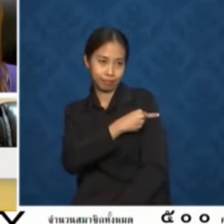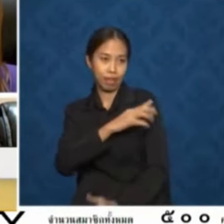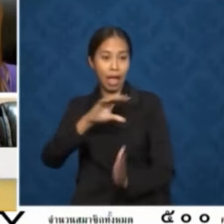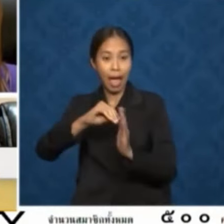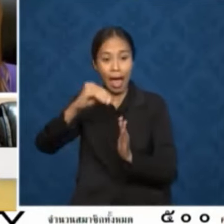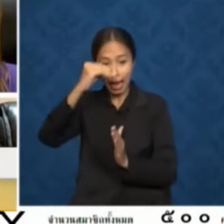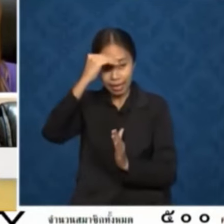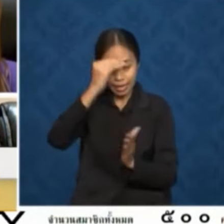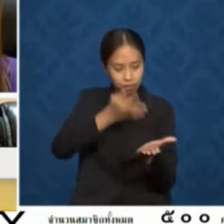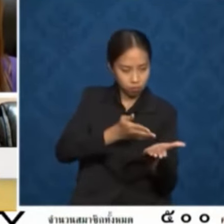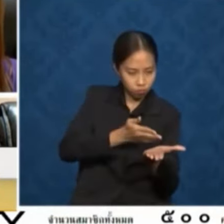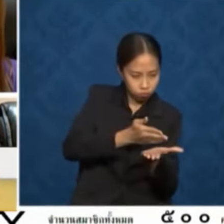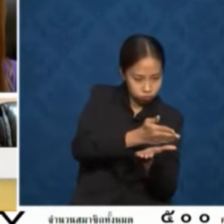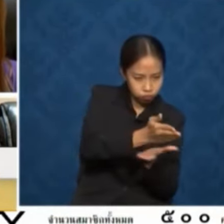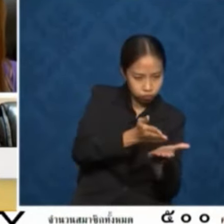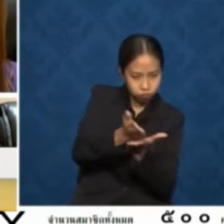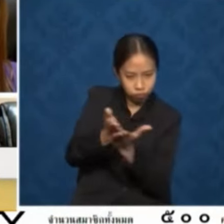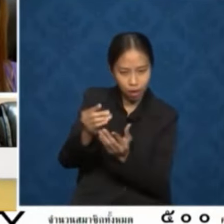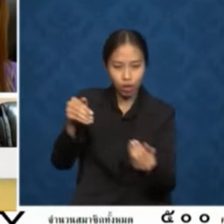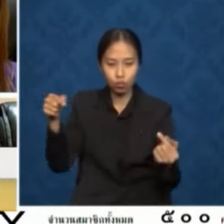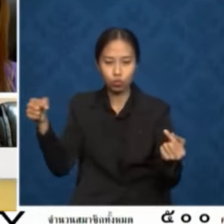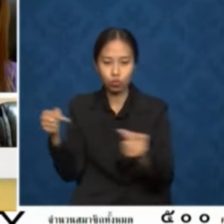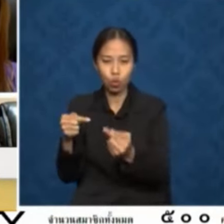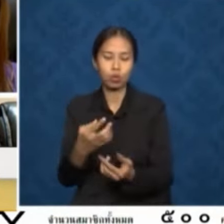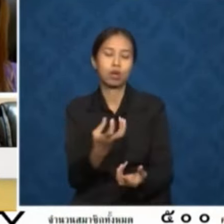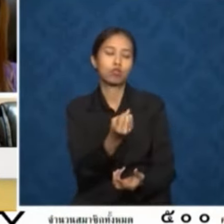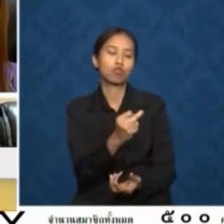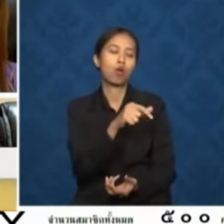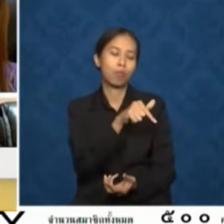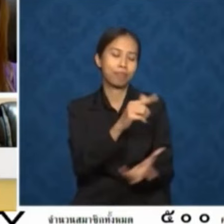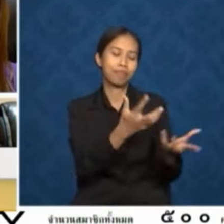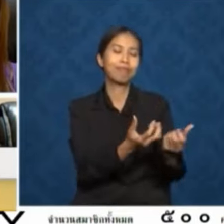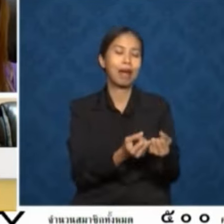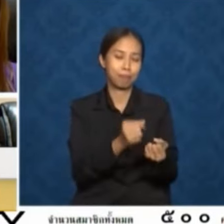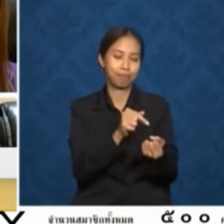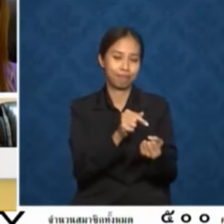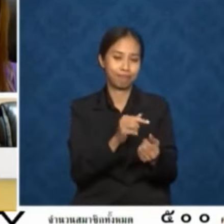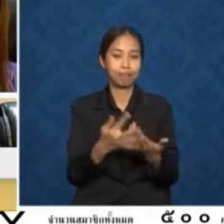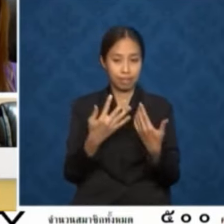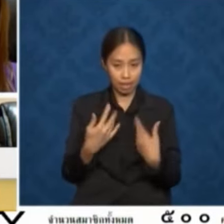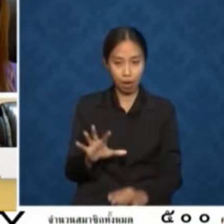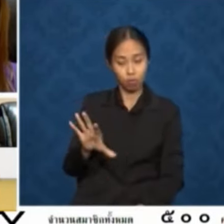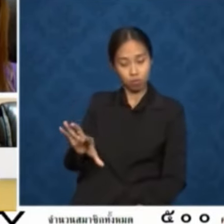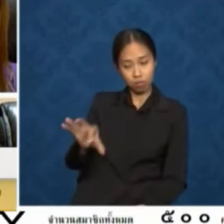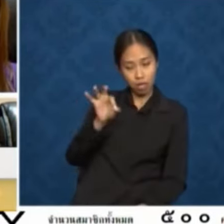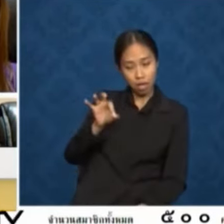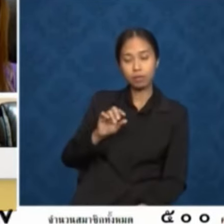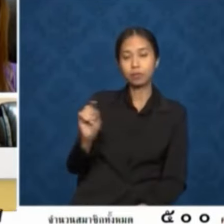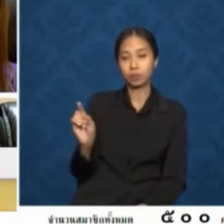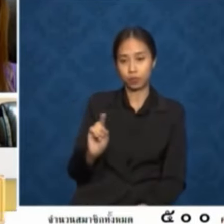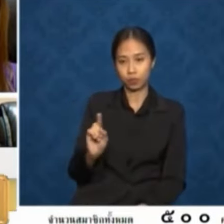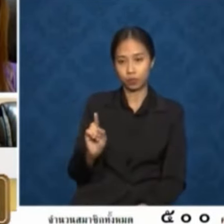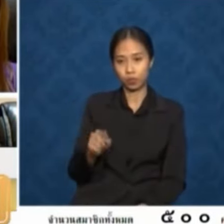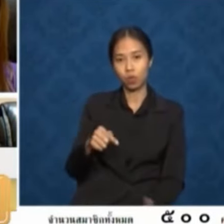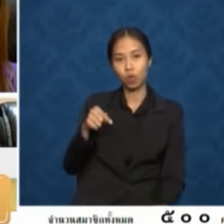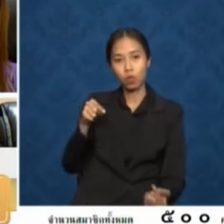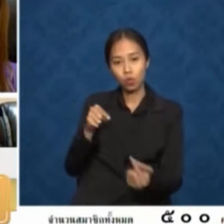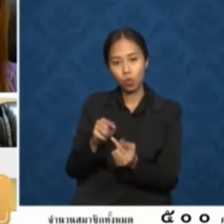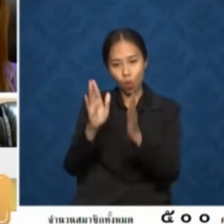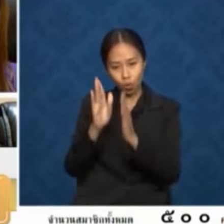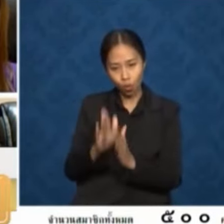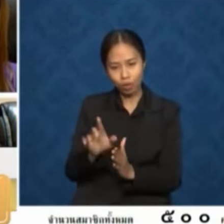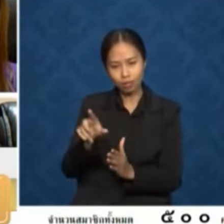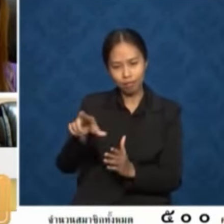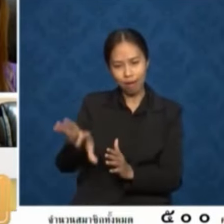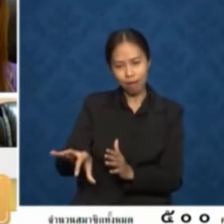ขาคณะด้านที่แต่ละหน่วยงานจะรับโดยคัดเลือกบุคลากรและคัดเลือกคนไว้แ